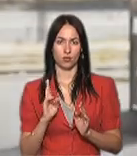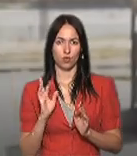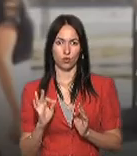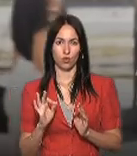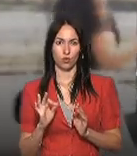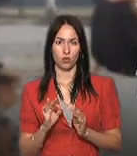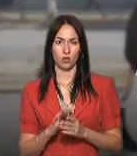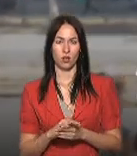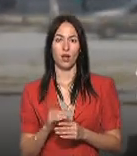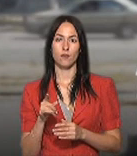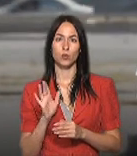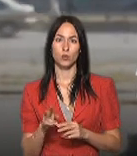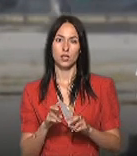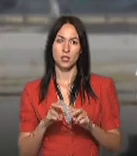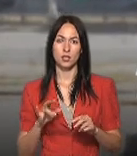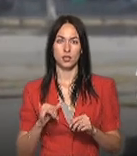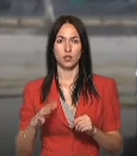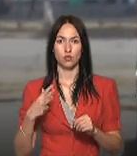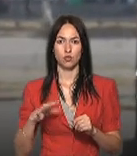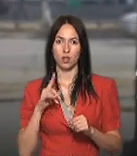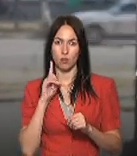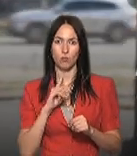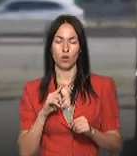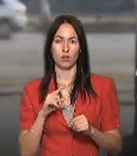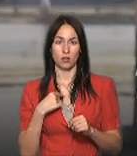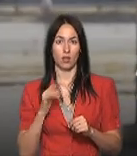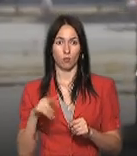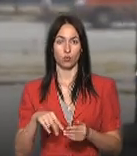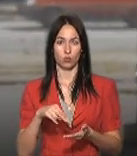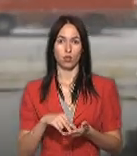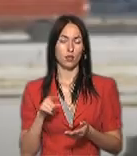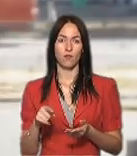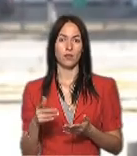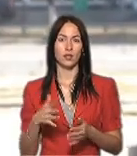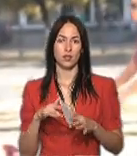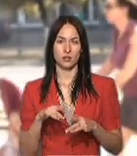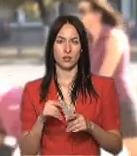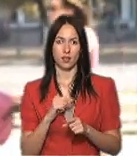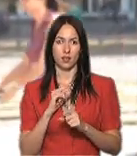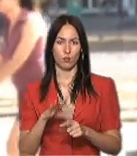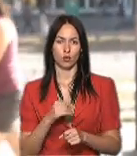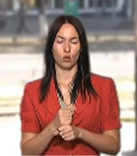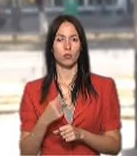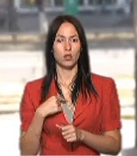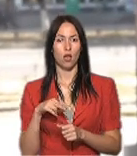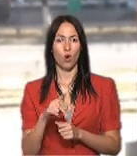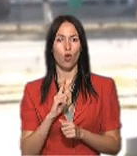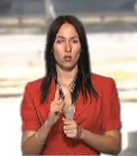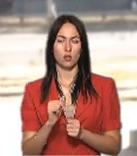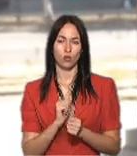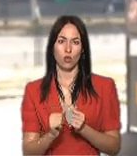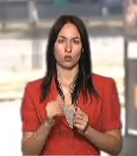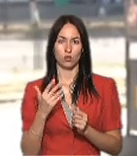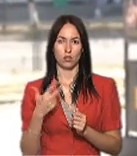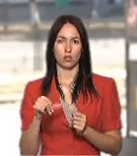буде сидіти і чекати, поки я відійду. І поки я буду тут стояти, він ніяких дій робити не буде. Я ходив кожні півгодини,